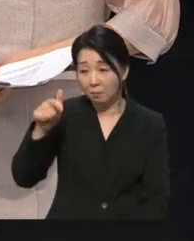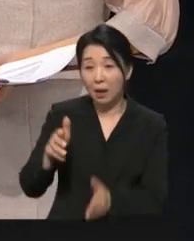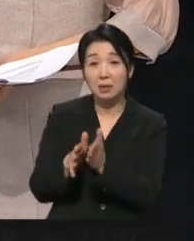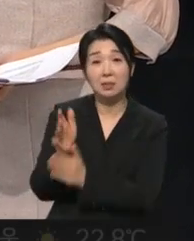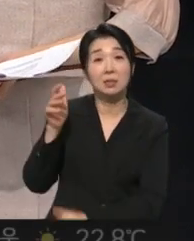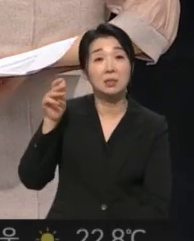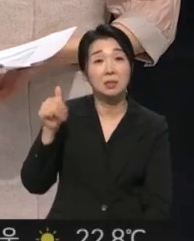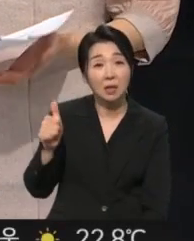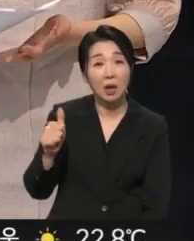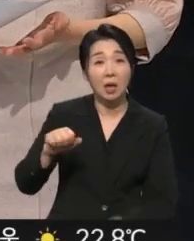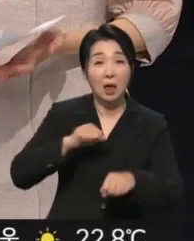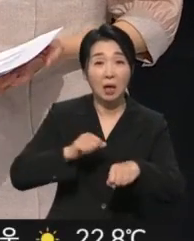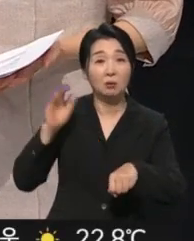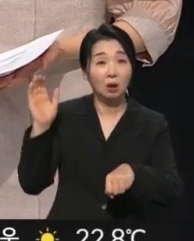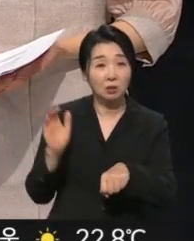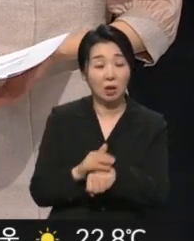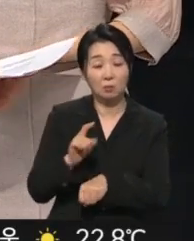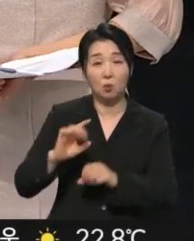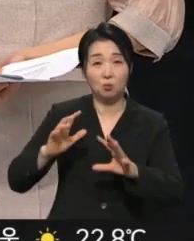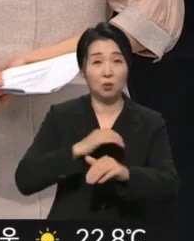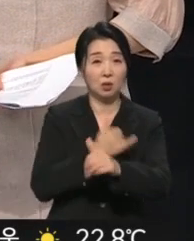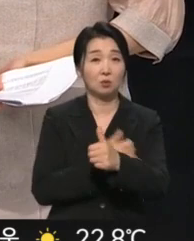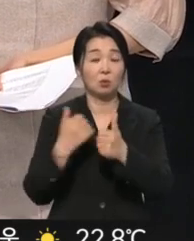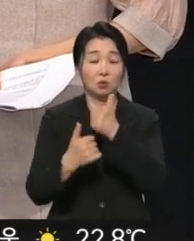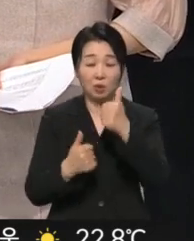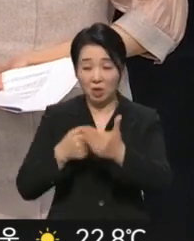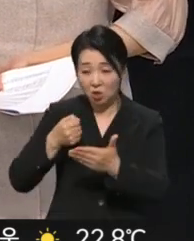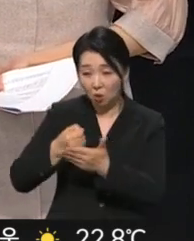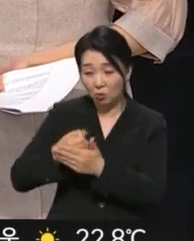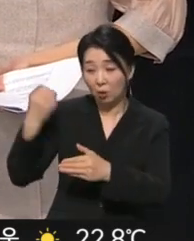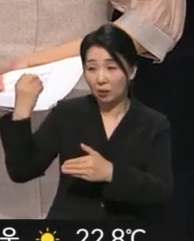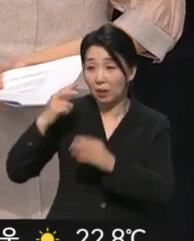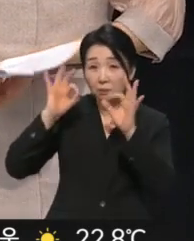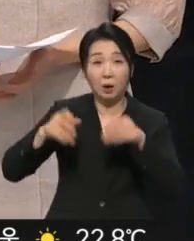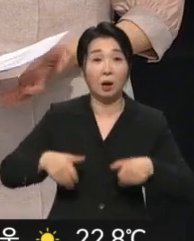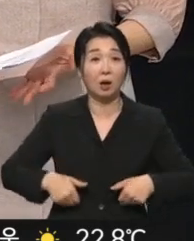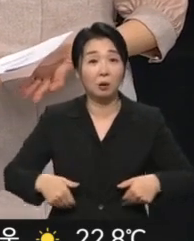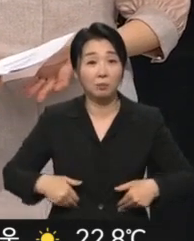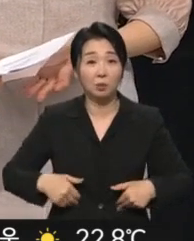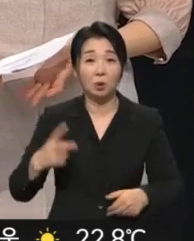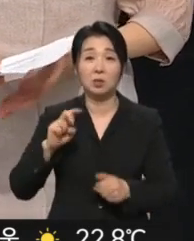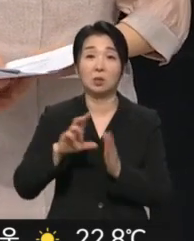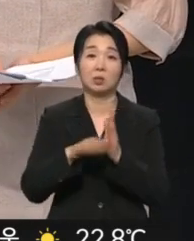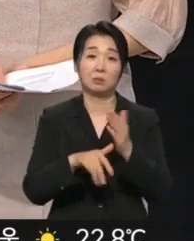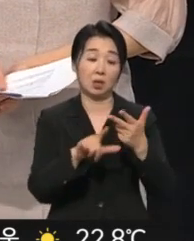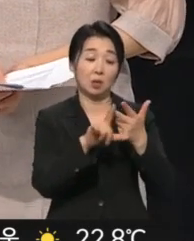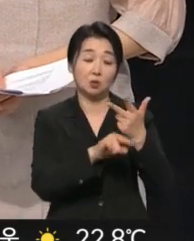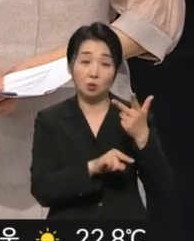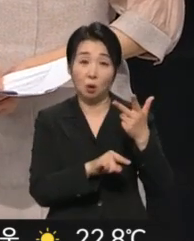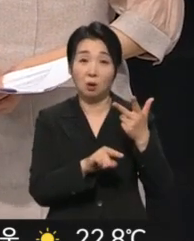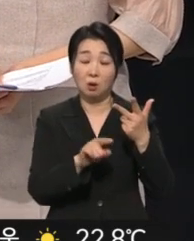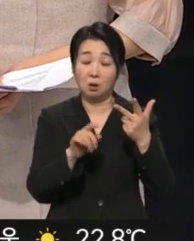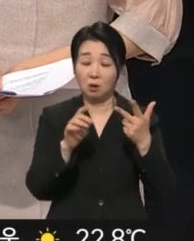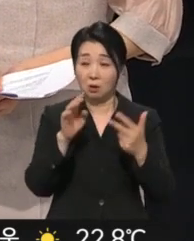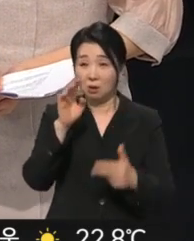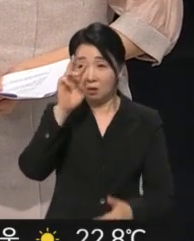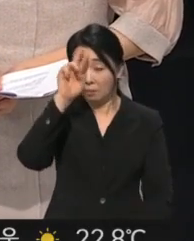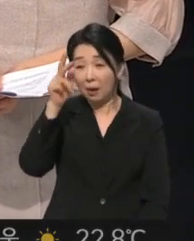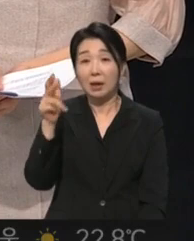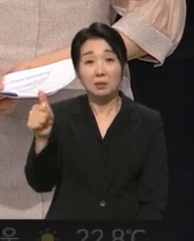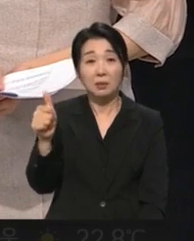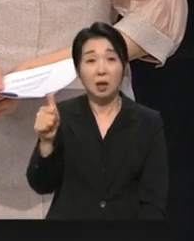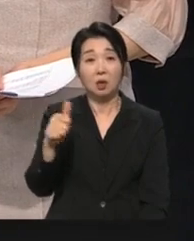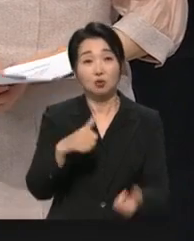국가인권위의 결정도 제대로 조명돼야 한다고 말했습니다. 지난 2020년 7월 경찰은 박 전 시장이 사망함에 따라서